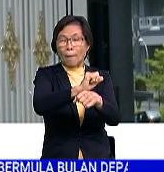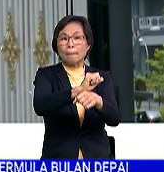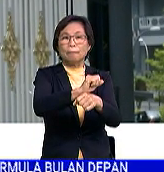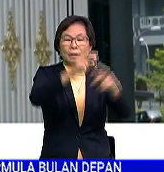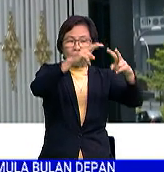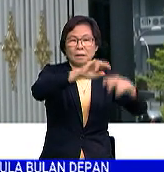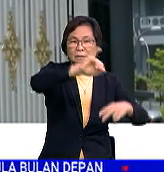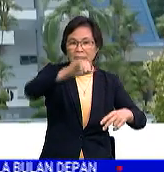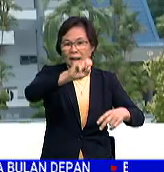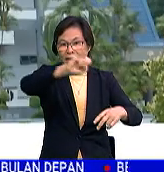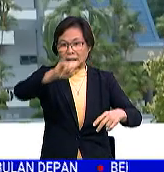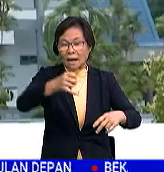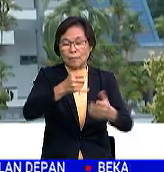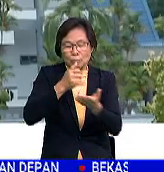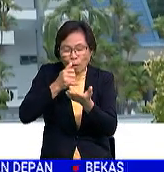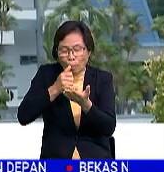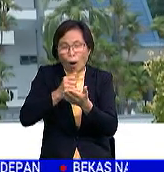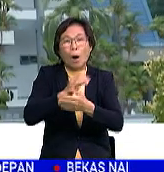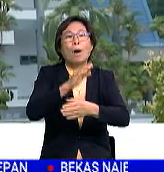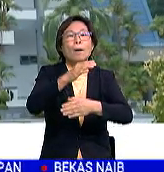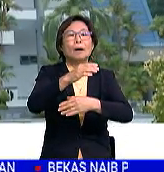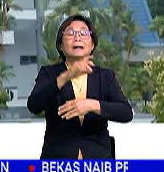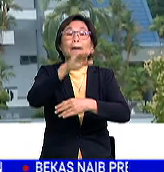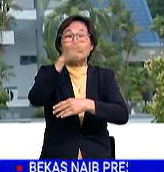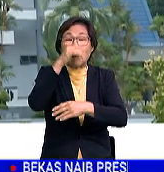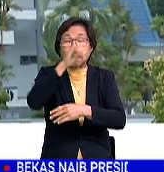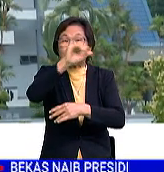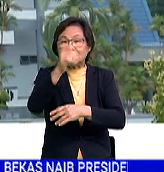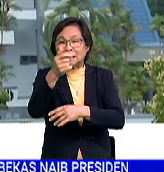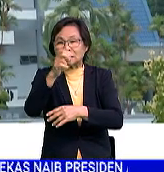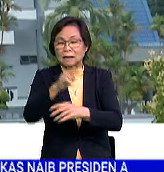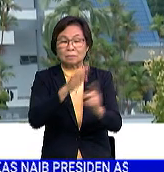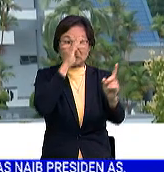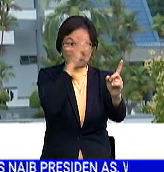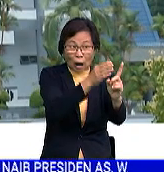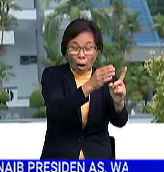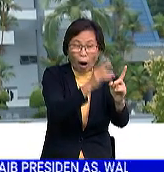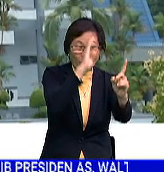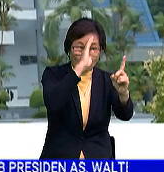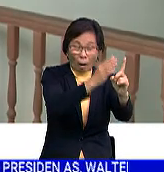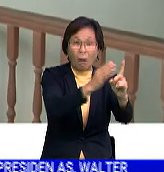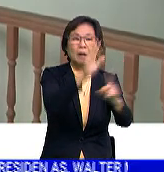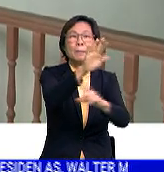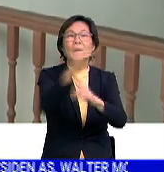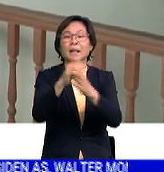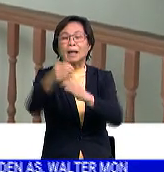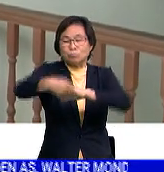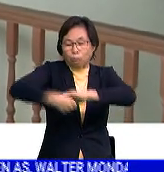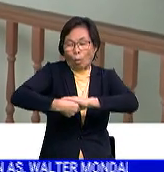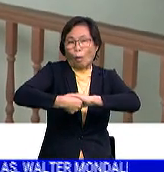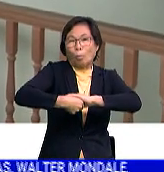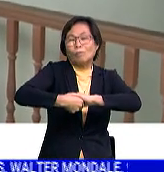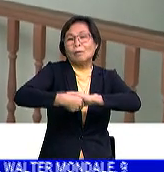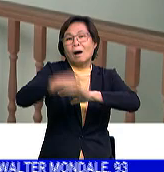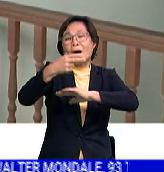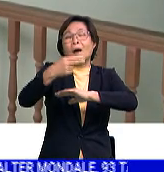bahagian siasatan jenayah narkotik ibu pejabat polis daerah Jasin didakwa menerima suapan RM5,000 daripada Muhammad Hadafi